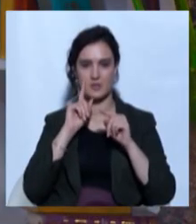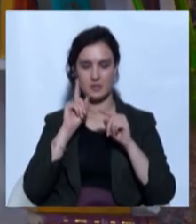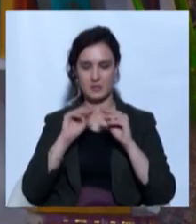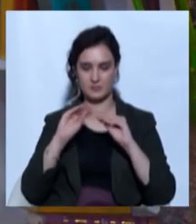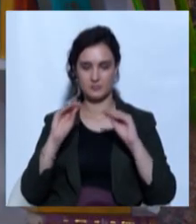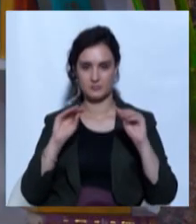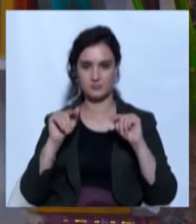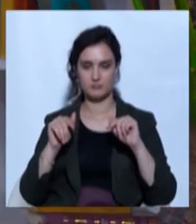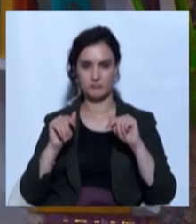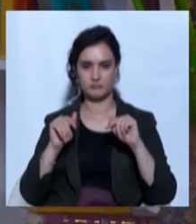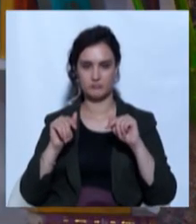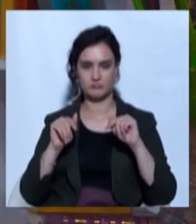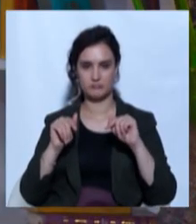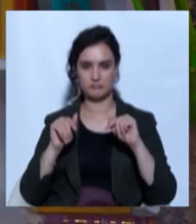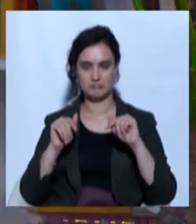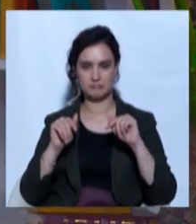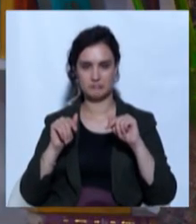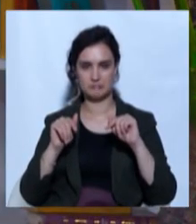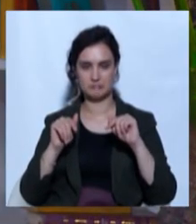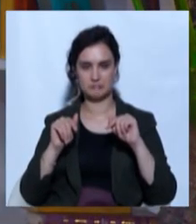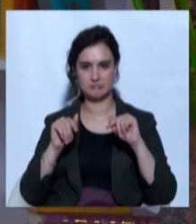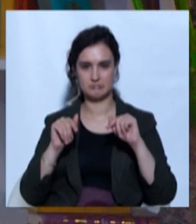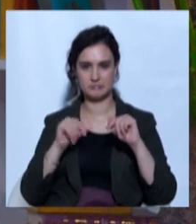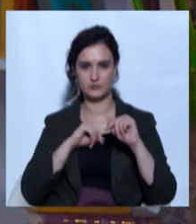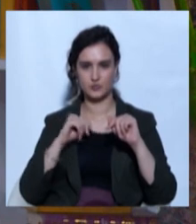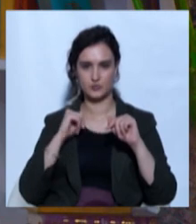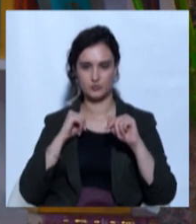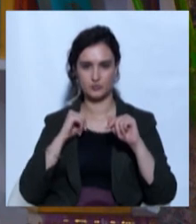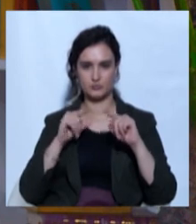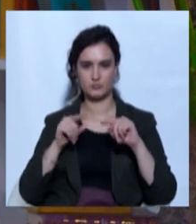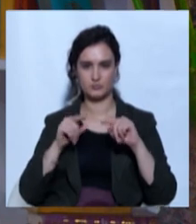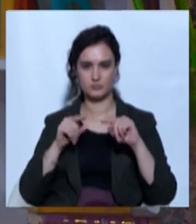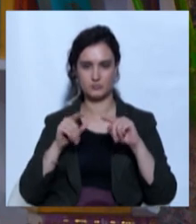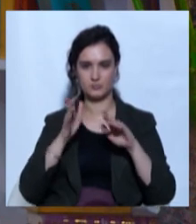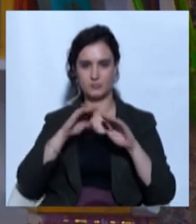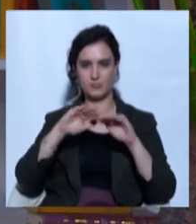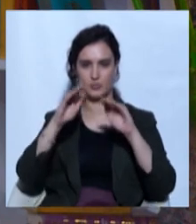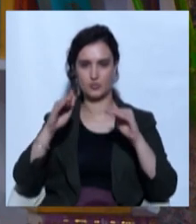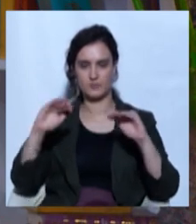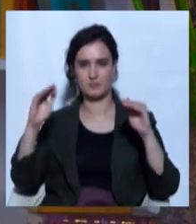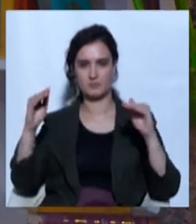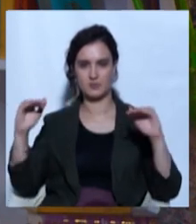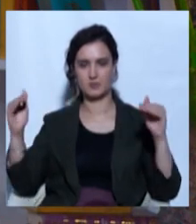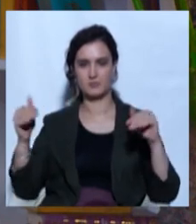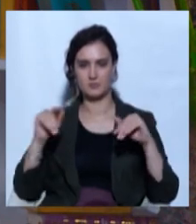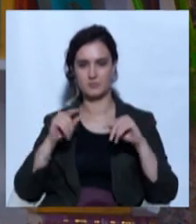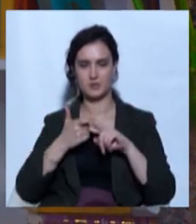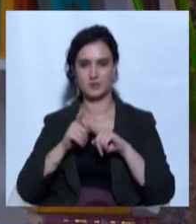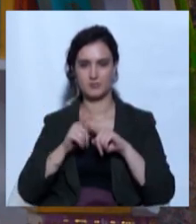კომპლექსი ლანდშაფტ ქმნის, თვითონვე ქმნის ბორცვებიან ძალიან